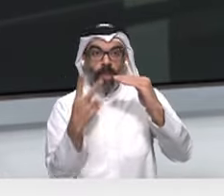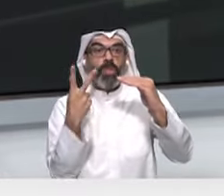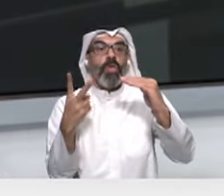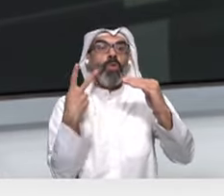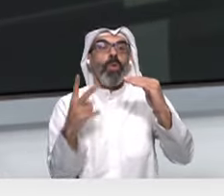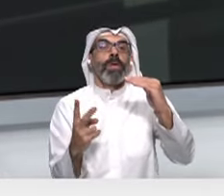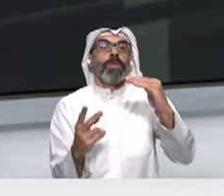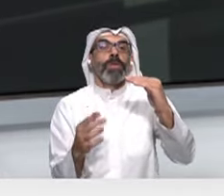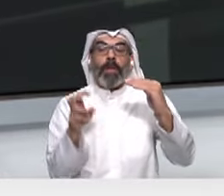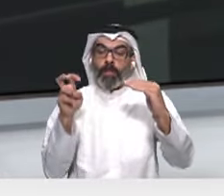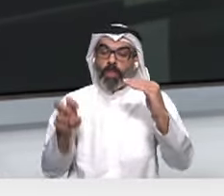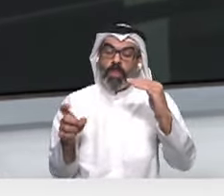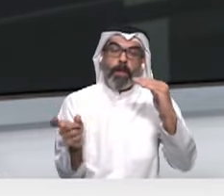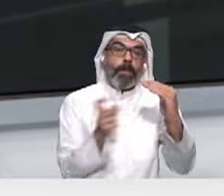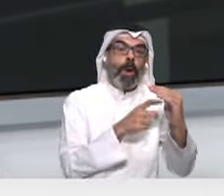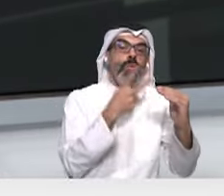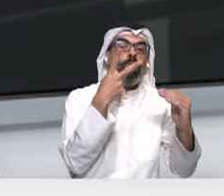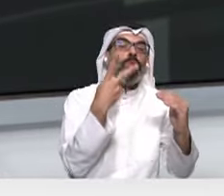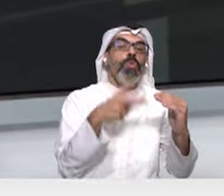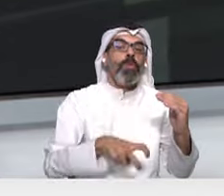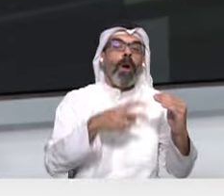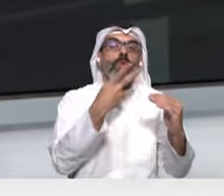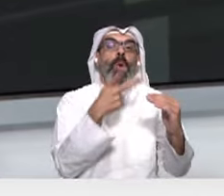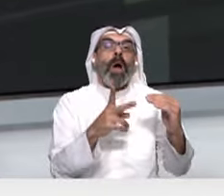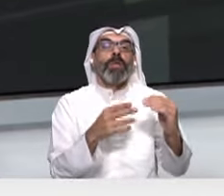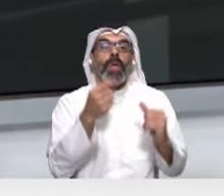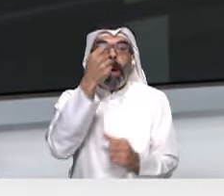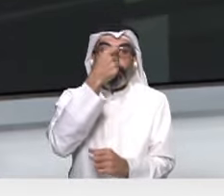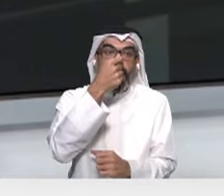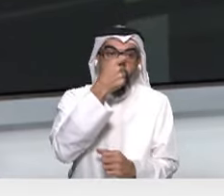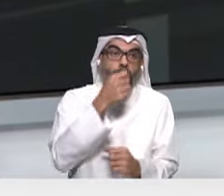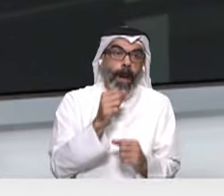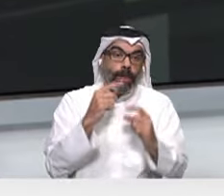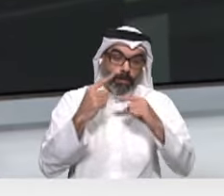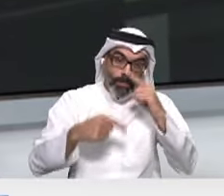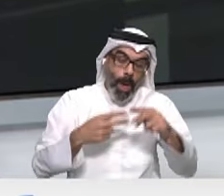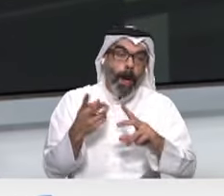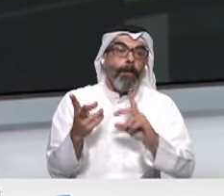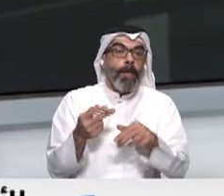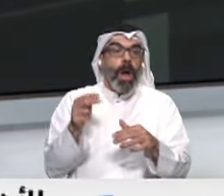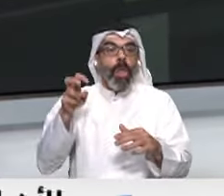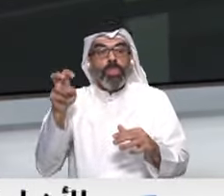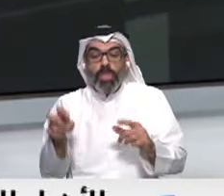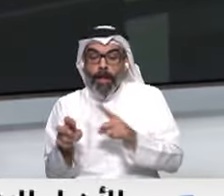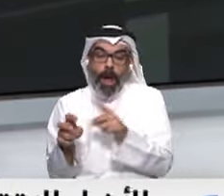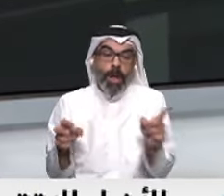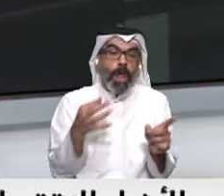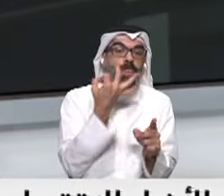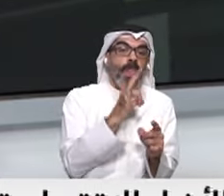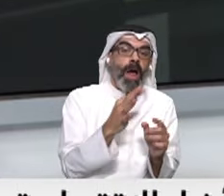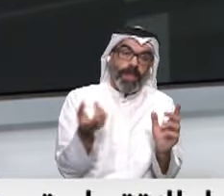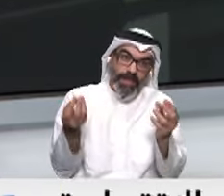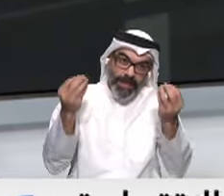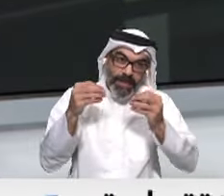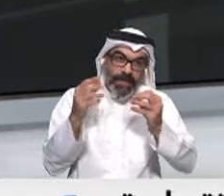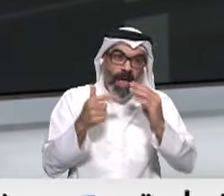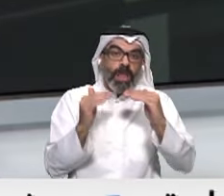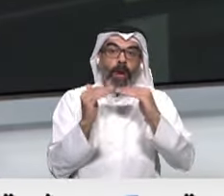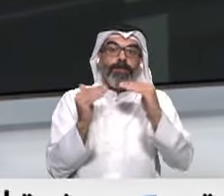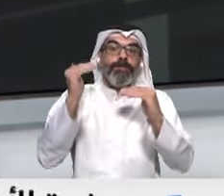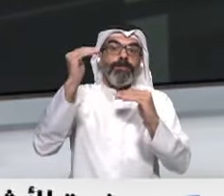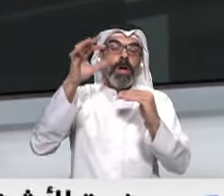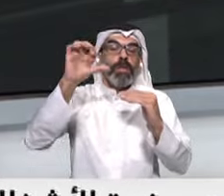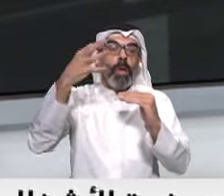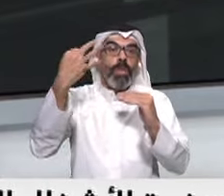الكوس خفيف ال معتدل من 8 الى 28 في يوم الخميس ايضا يستمر ويانا الكوس من الى 30 م في الساعه 39 العظمى والصغرى